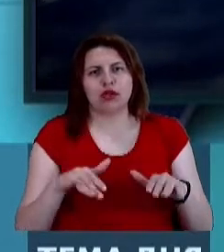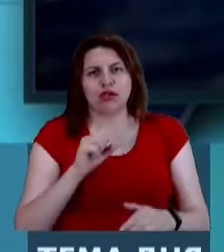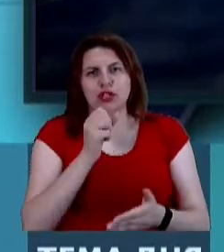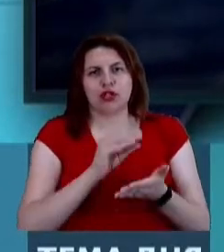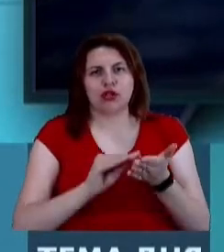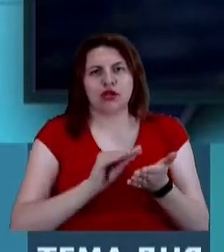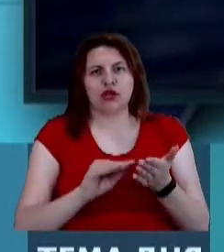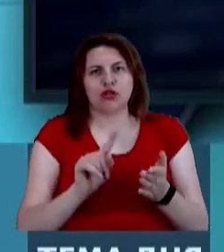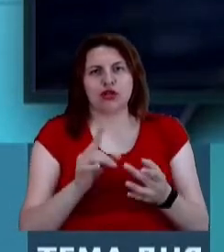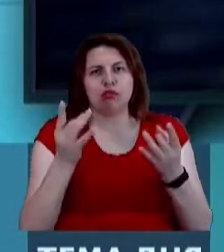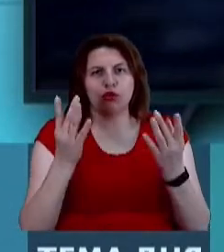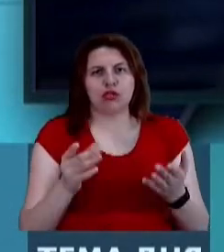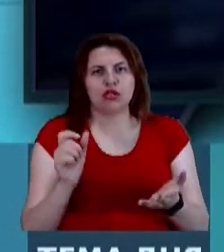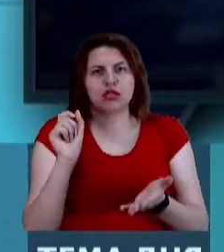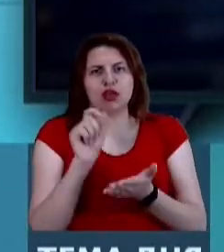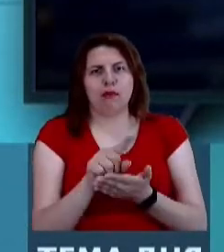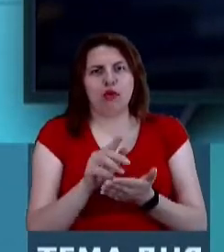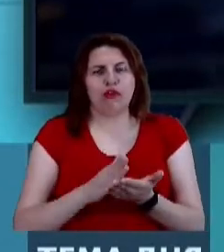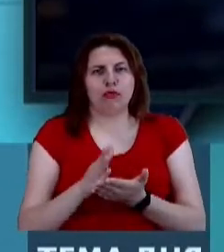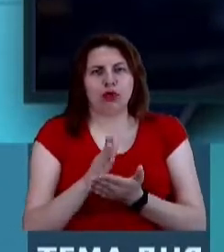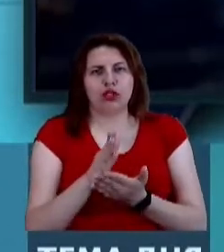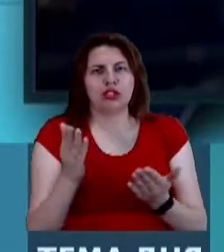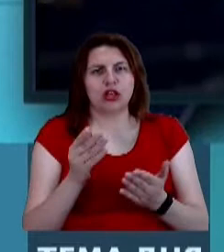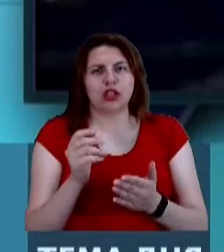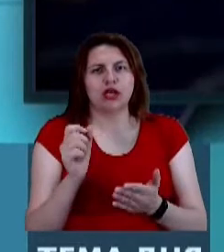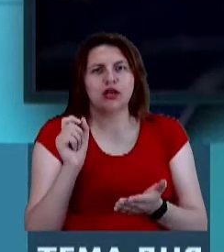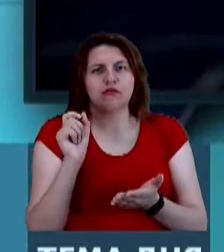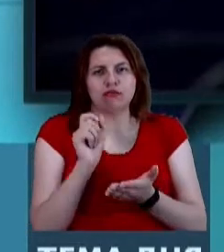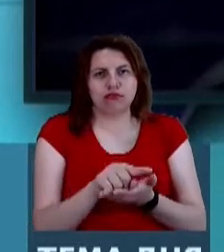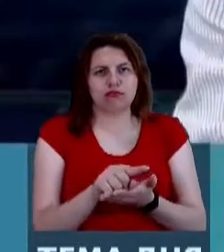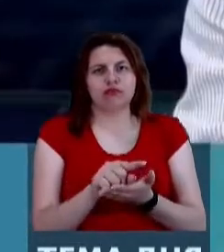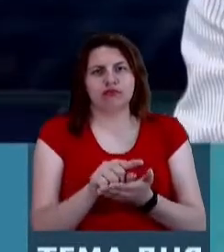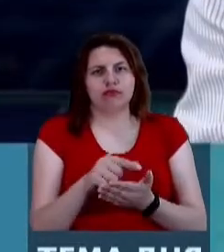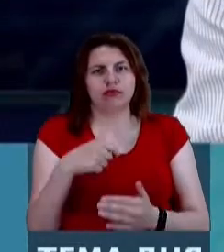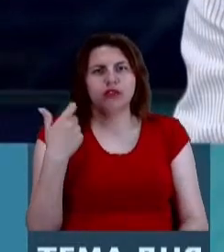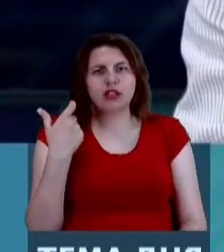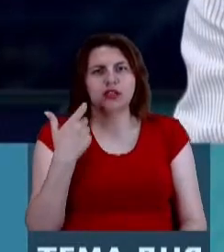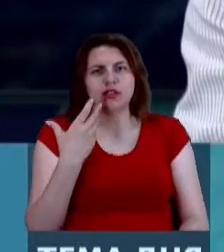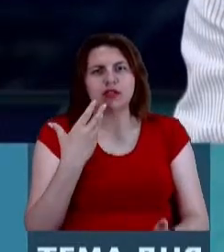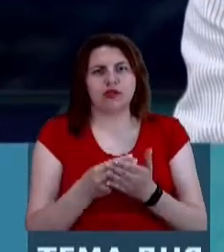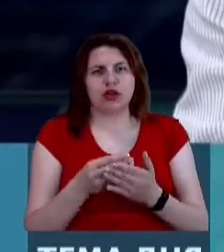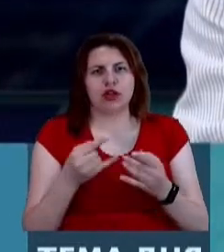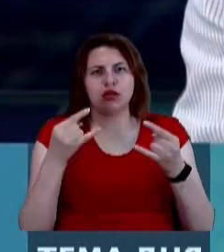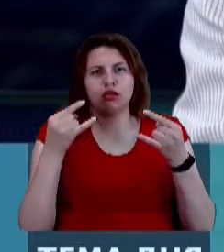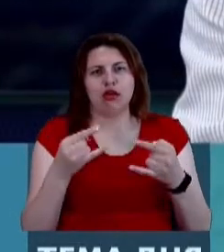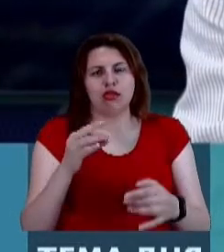те замовлення політичне, яке їм дається власниками своїх каналів, які в той чи інший